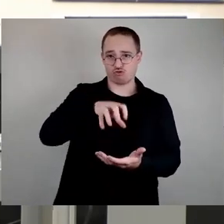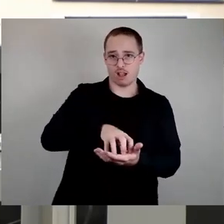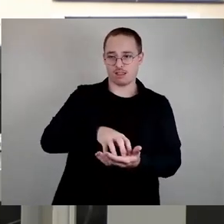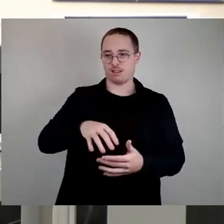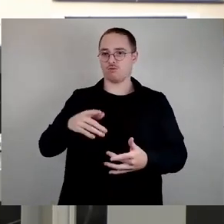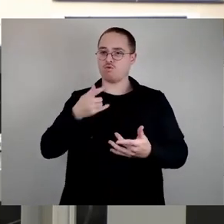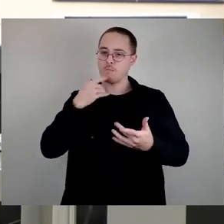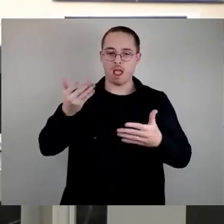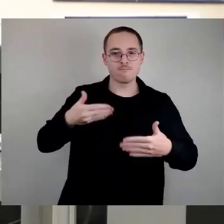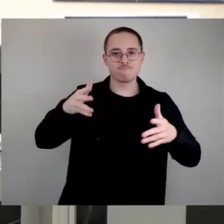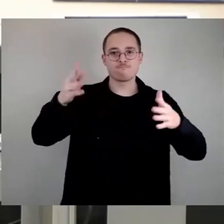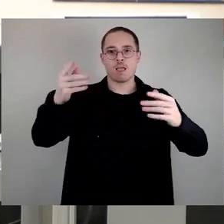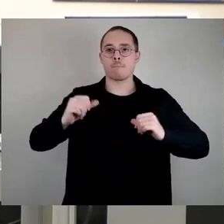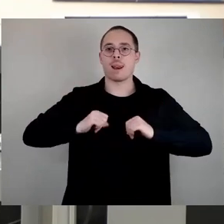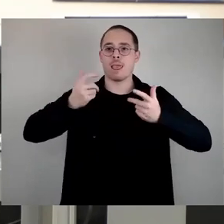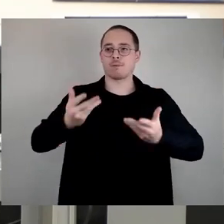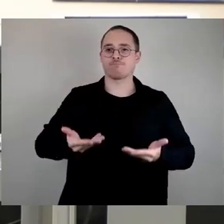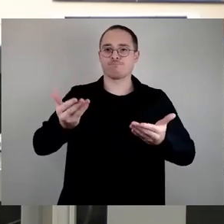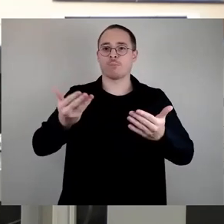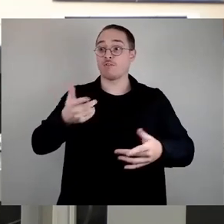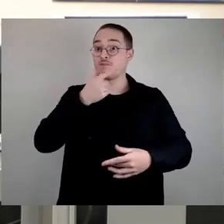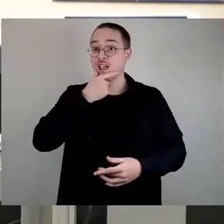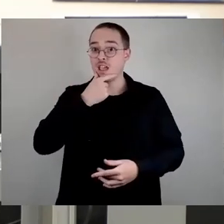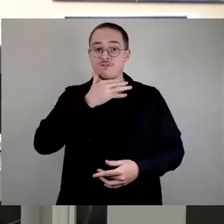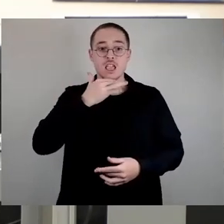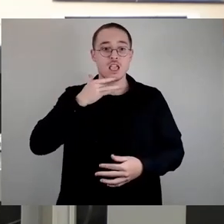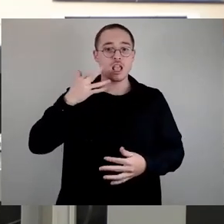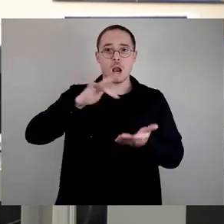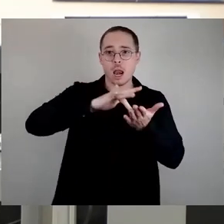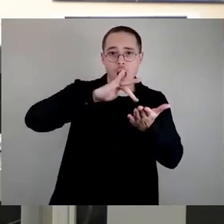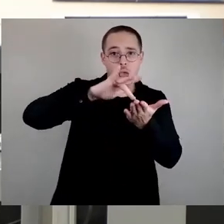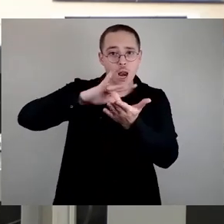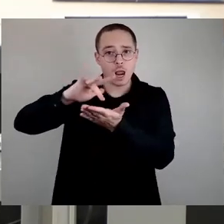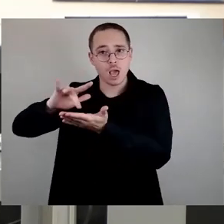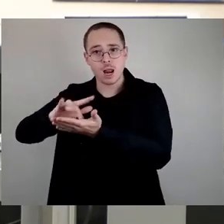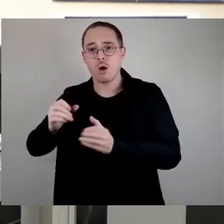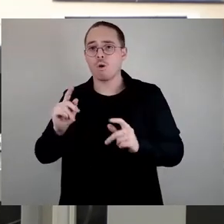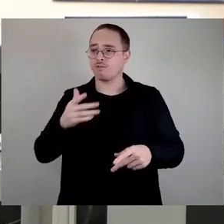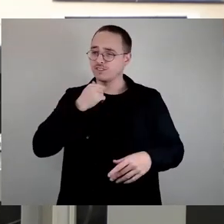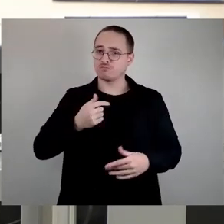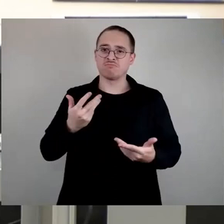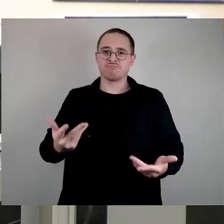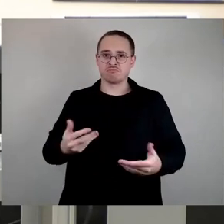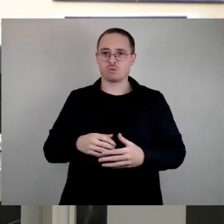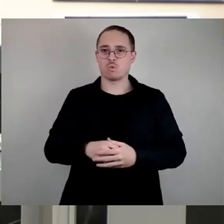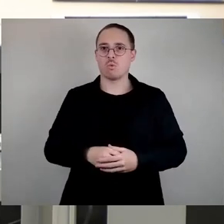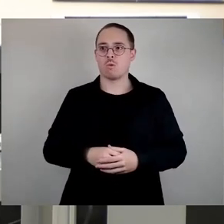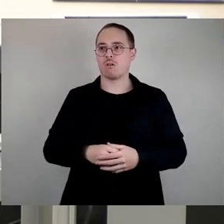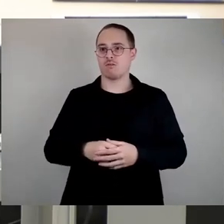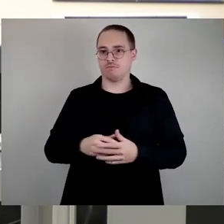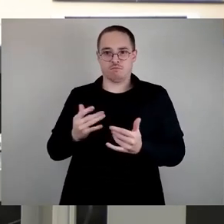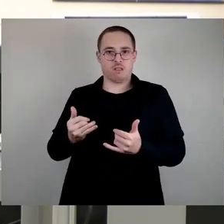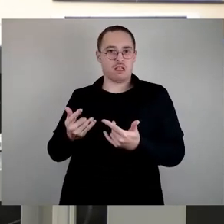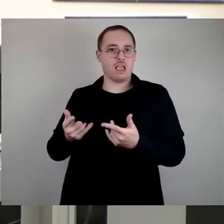beleben. Aus diesem Grunde sehen wir dieses Projekt vollkommen aus der Zeit gefallen, würden diese Gewerbeflächen lieber für die Ansiedlungen von Gewerbebetrieben